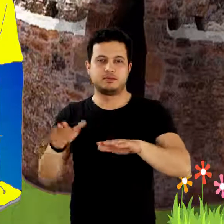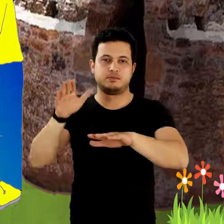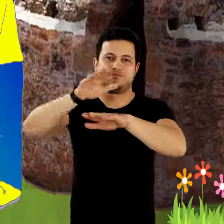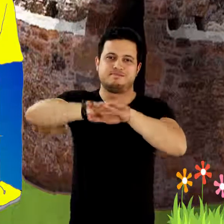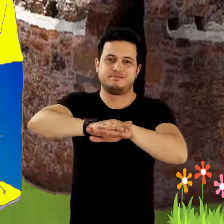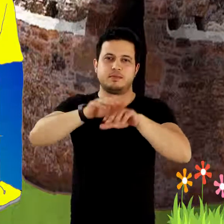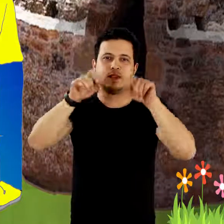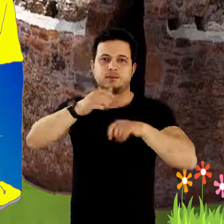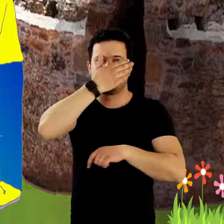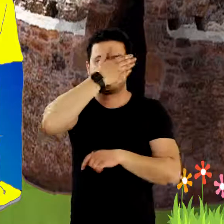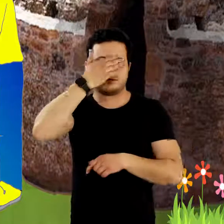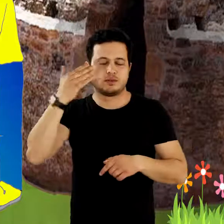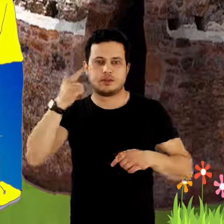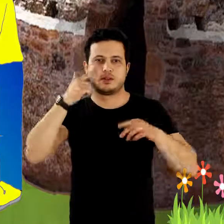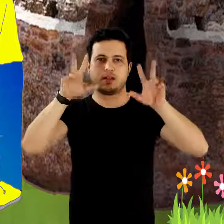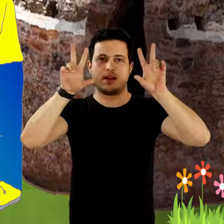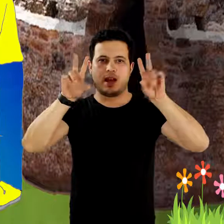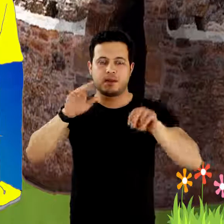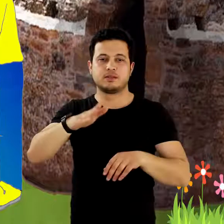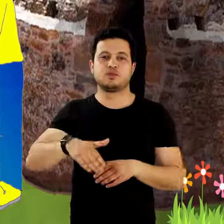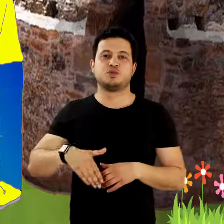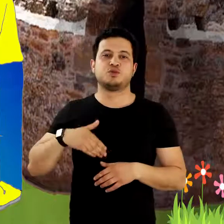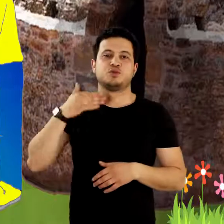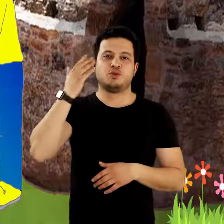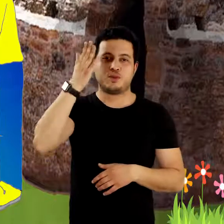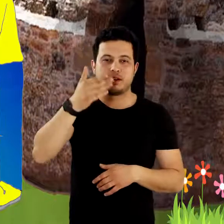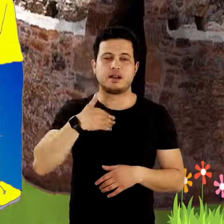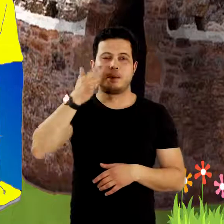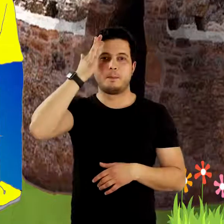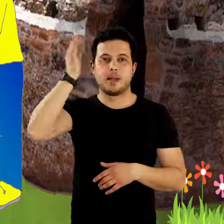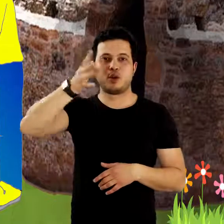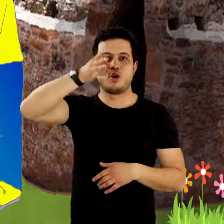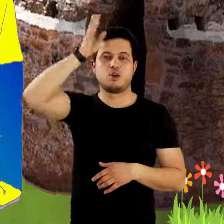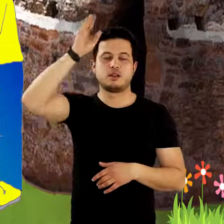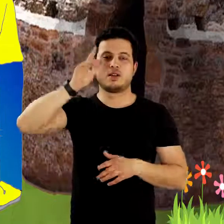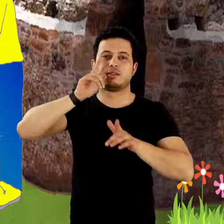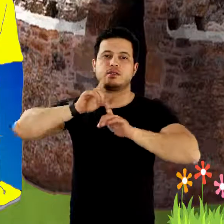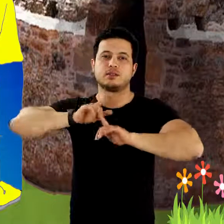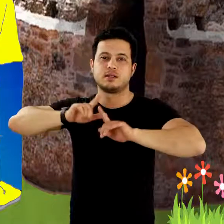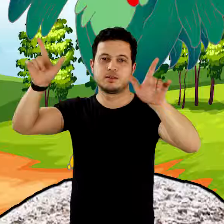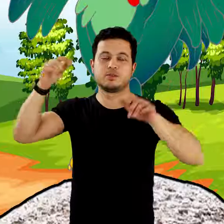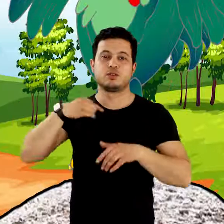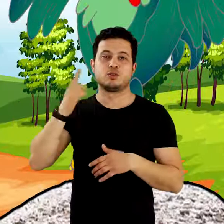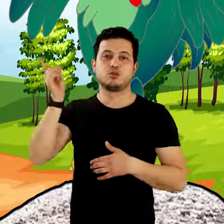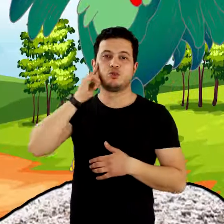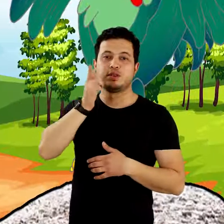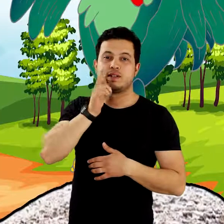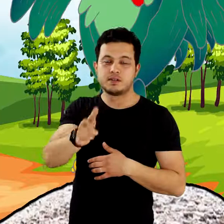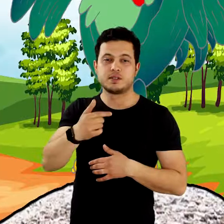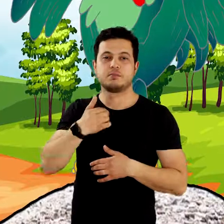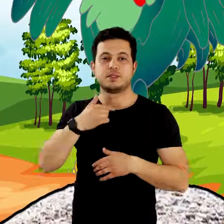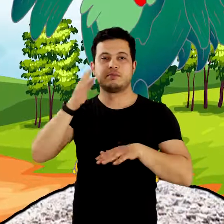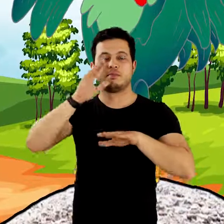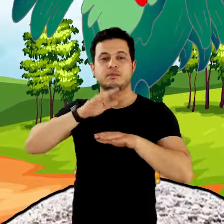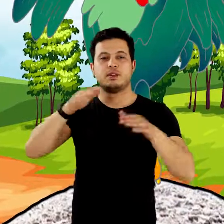koyup gözlerini kapadılar. Sonra Bilge Horoz'a seslendiler. Duyulsun sesimiz, açılsın